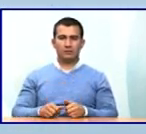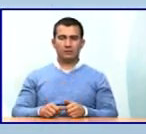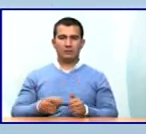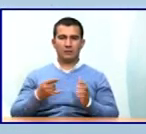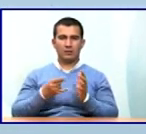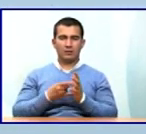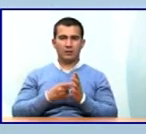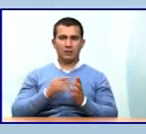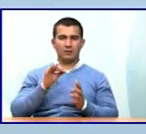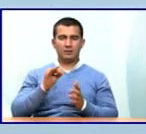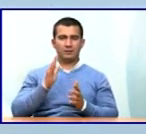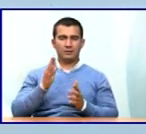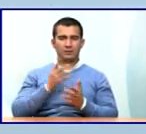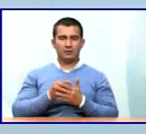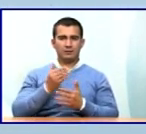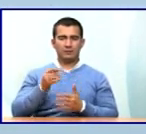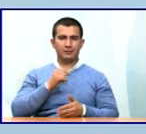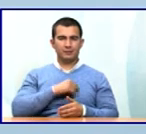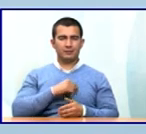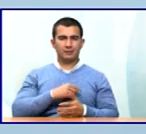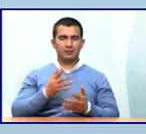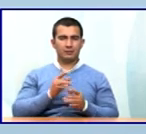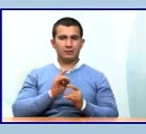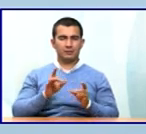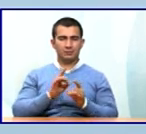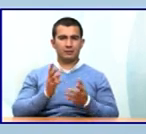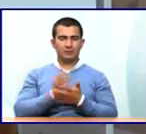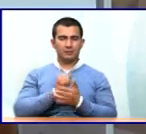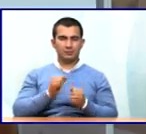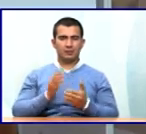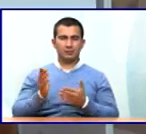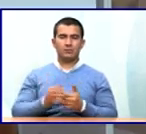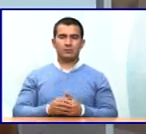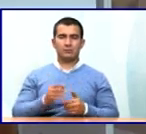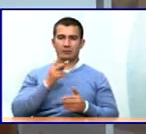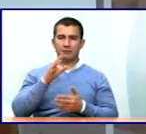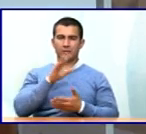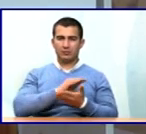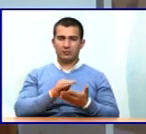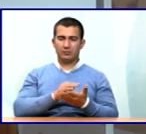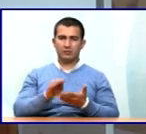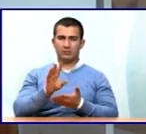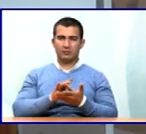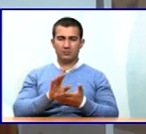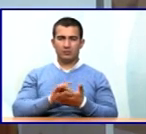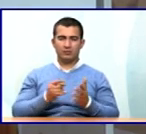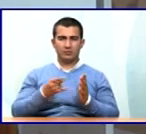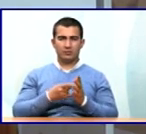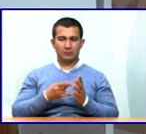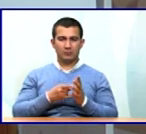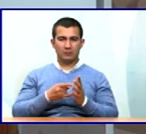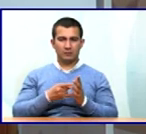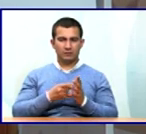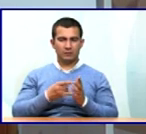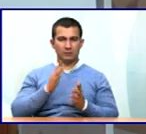magnet induksiya vektorining ifodasini topishimiz mumkin. Demak, yozamiz. Magnet induksiya